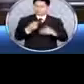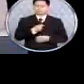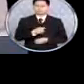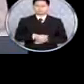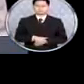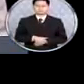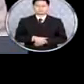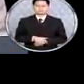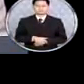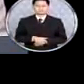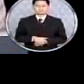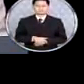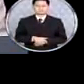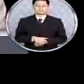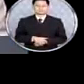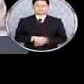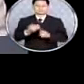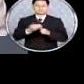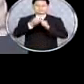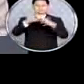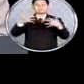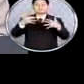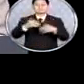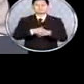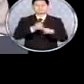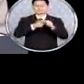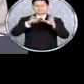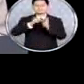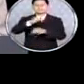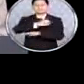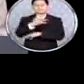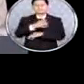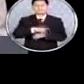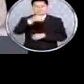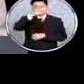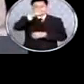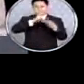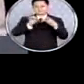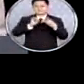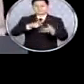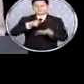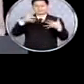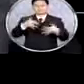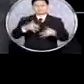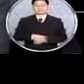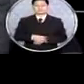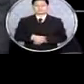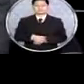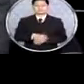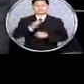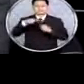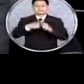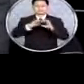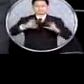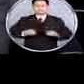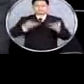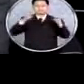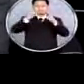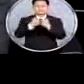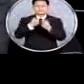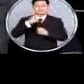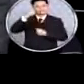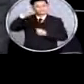对嘛。 第九个问题，请中国时报总编辑王美玉女士提问。 今年国庆晚会有一